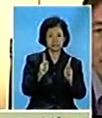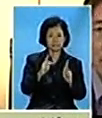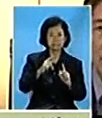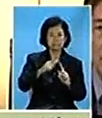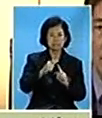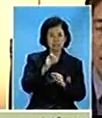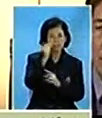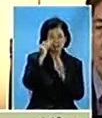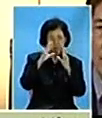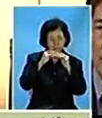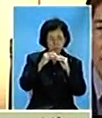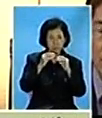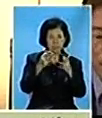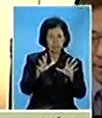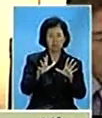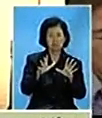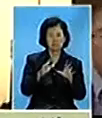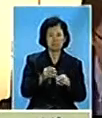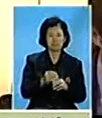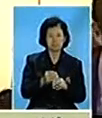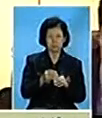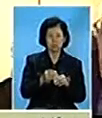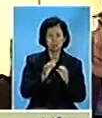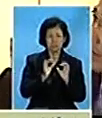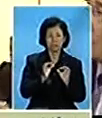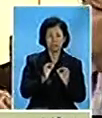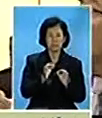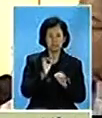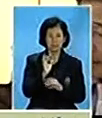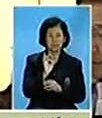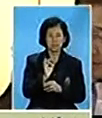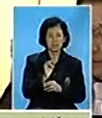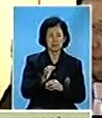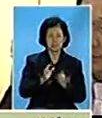ที่เราก็ประชุมกันมาเราไม่ได้ข้องใจตรงนี้เลยครับขอบพระคุณครับ